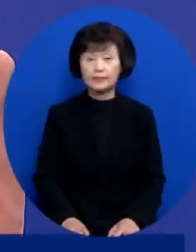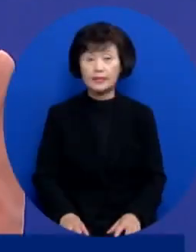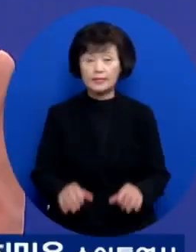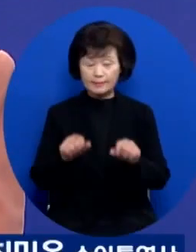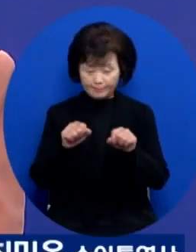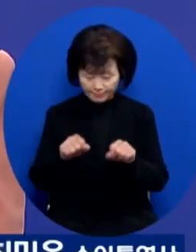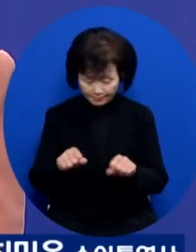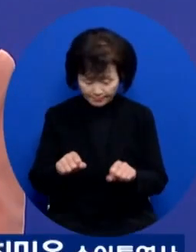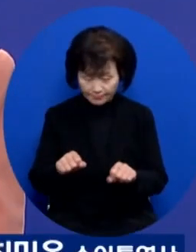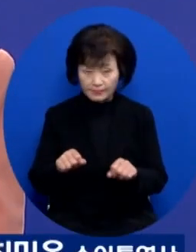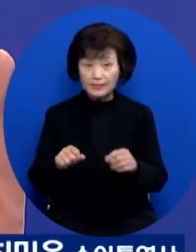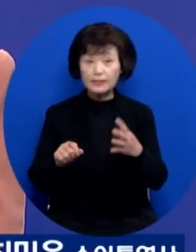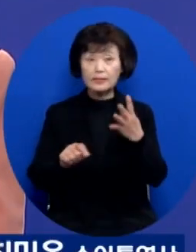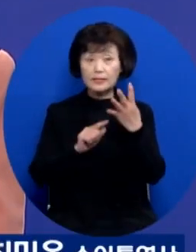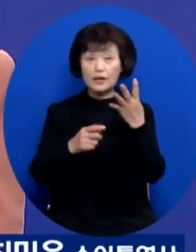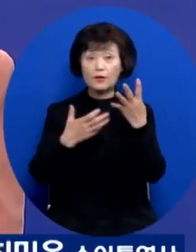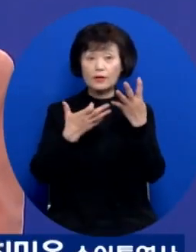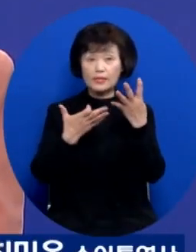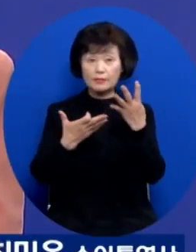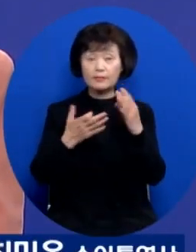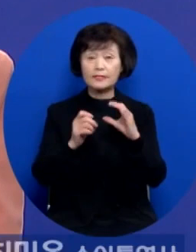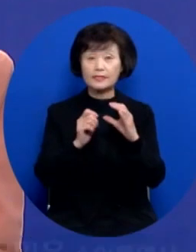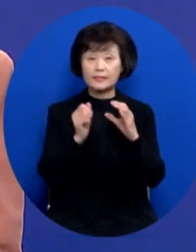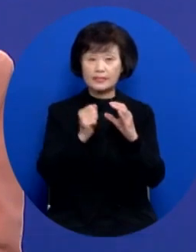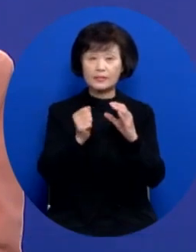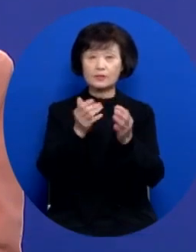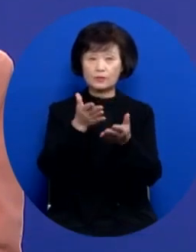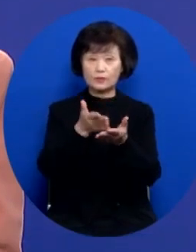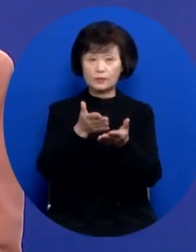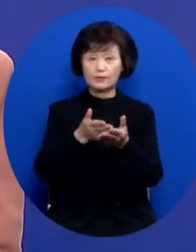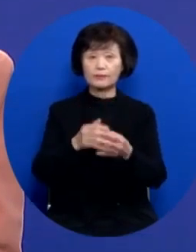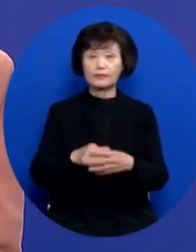시청자 여러분 안녕하십니까. 4월 18일 CTS 뉴스입니다.